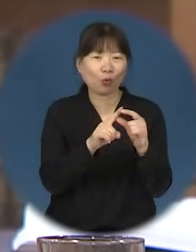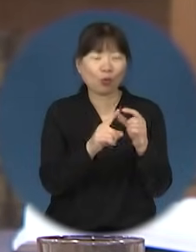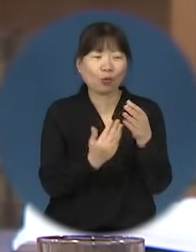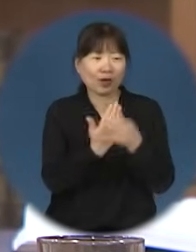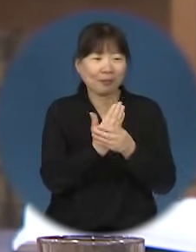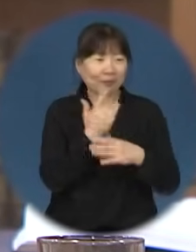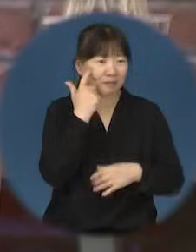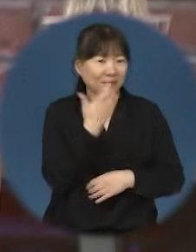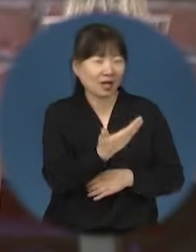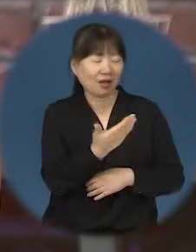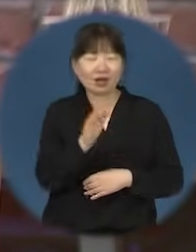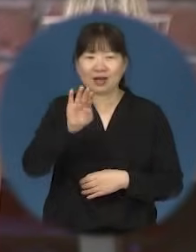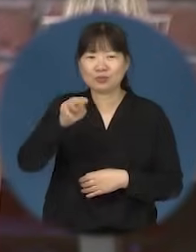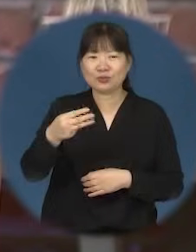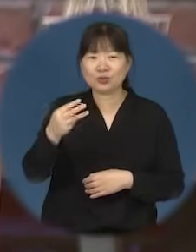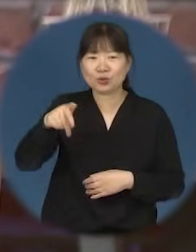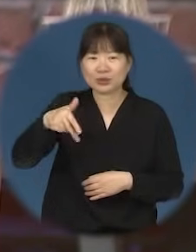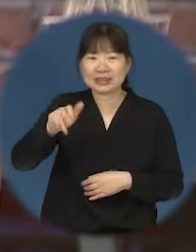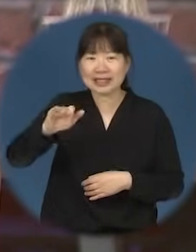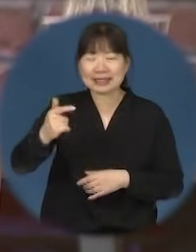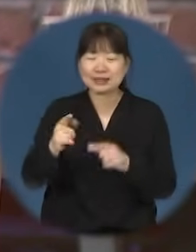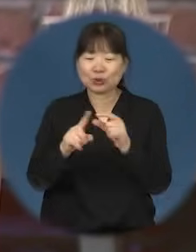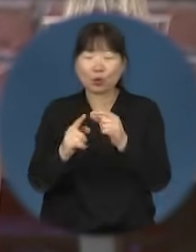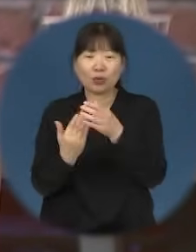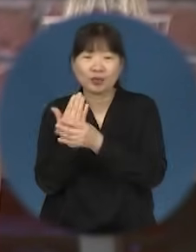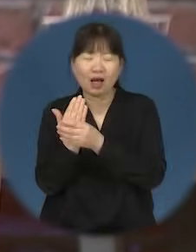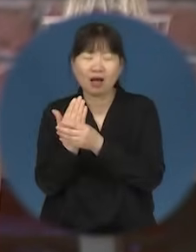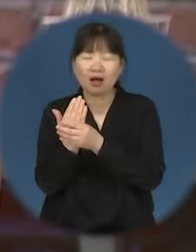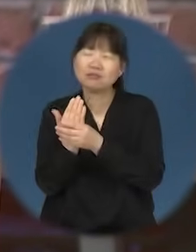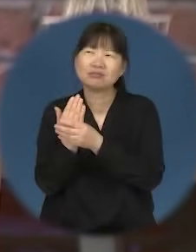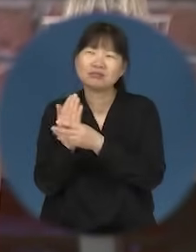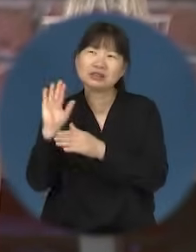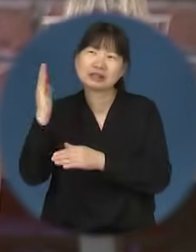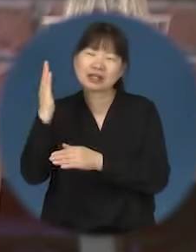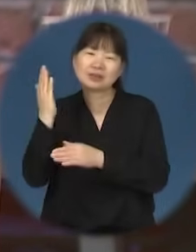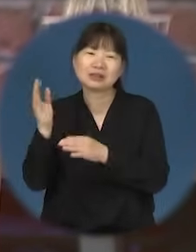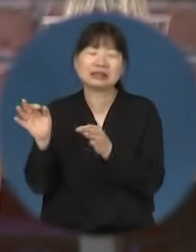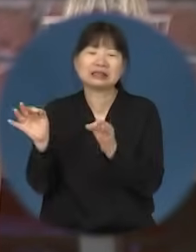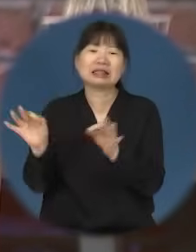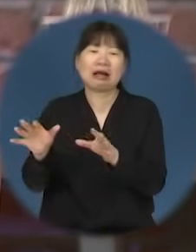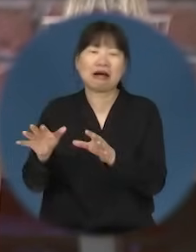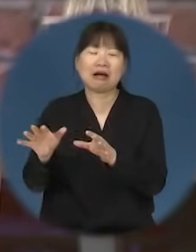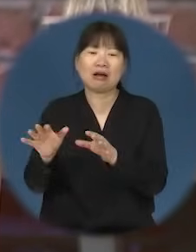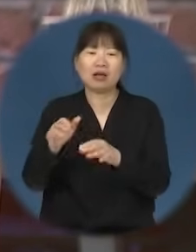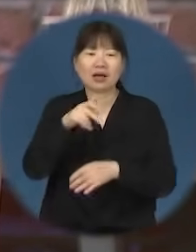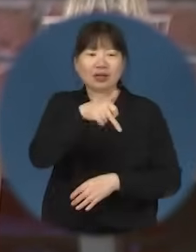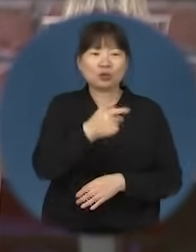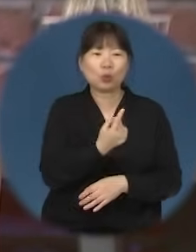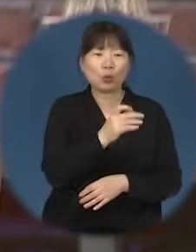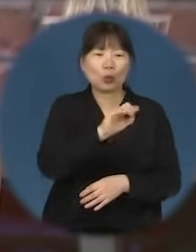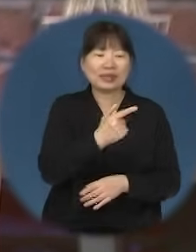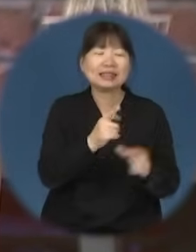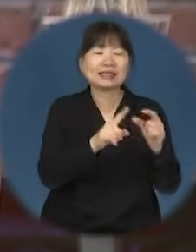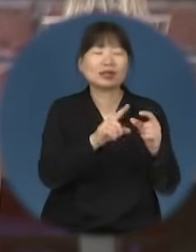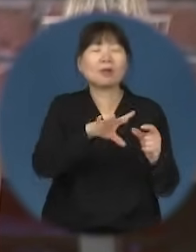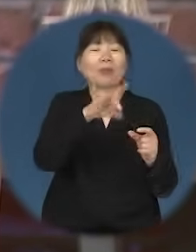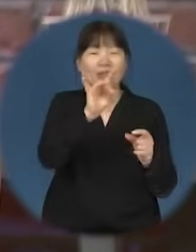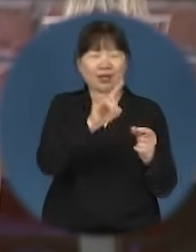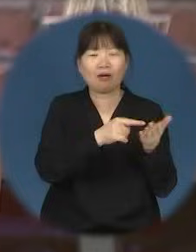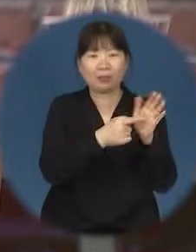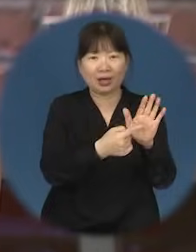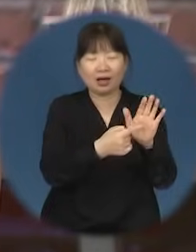블록체인? 블록체인 용어 나온 거는 얼마 되지 않고요. 사실 이제 비트코인이 먼저 나왔는데 맞아요.